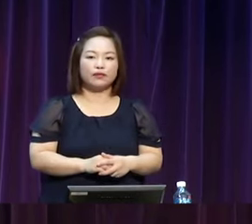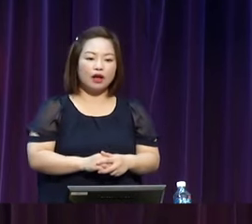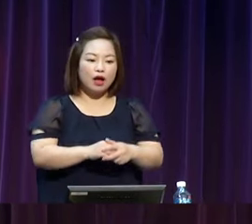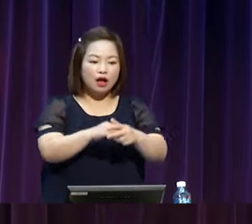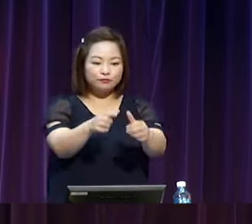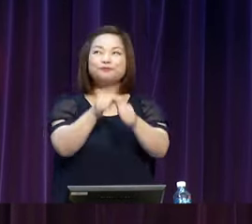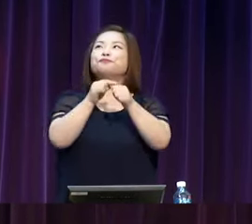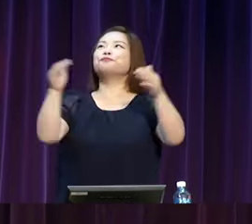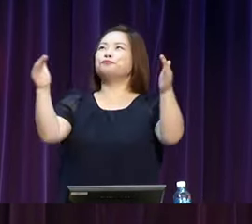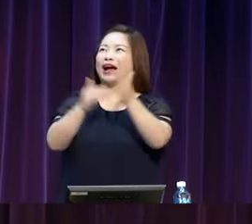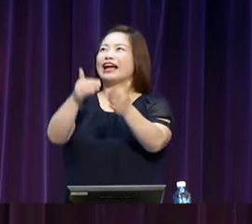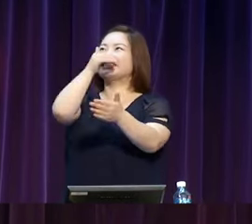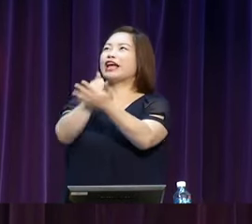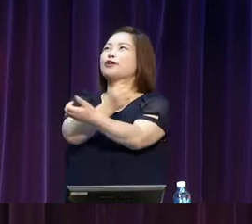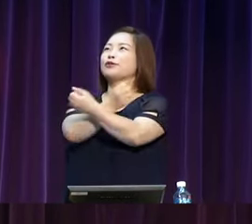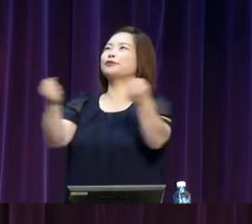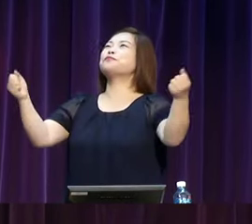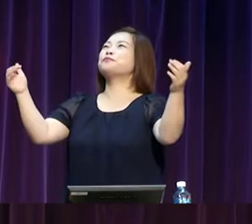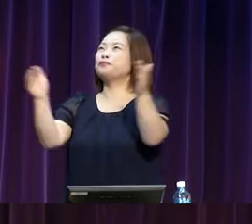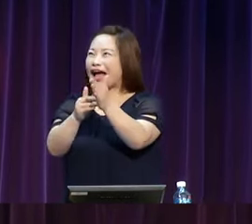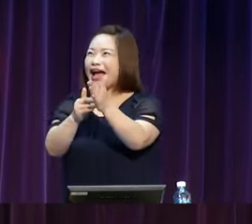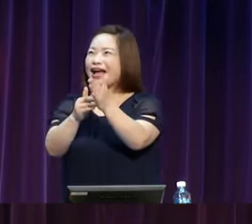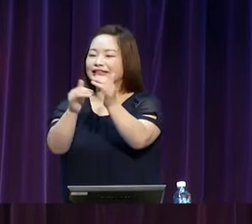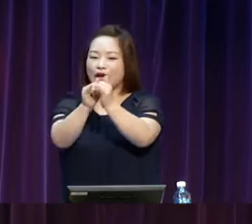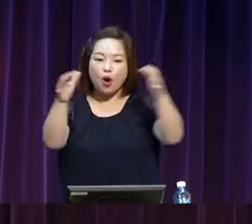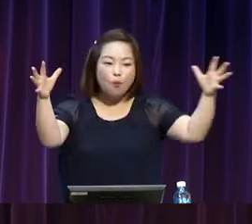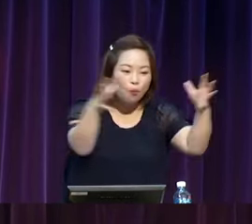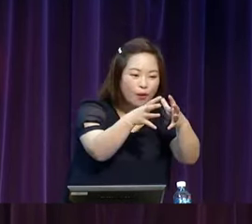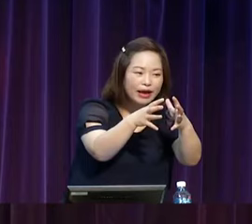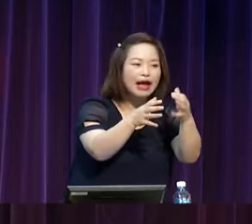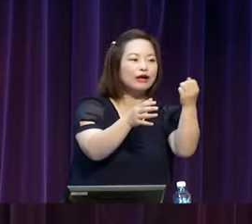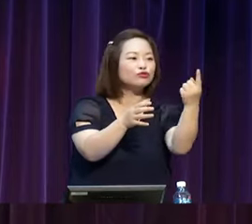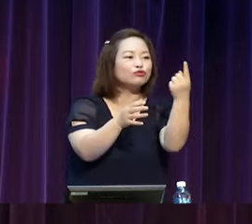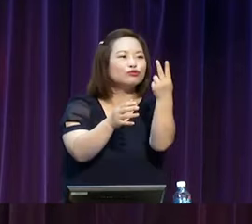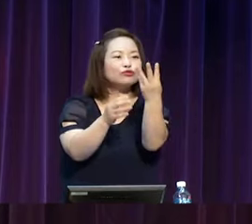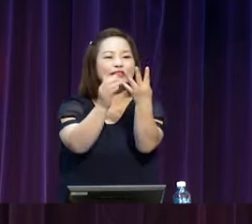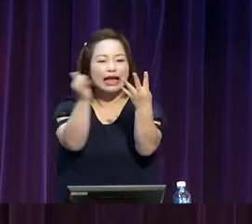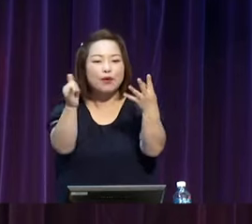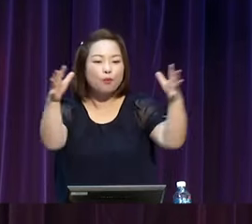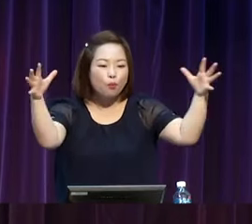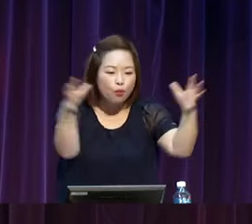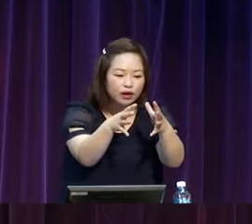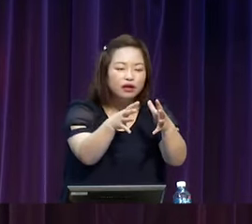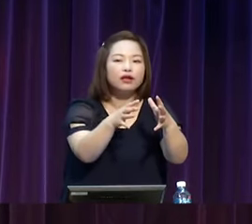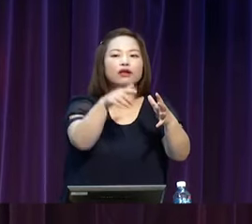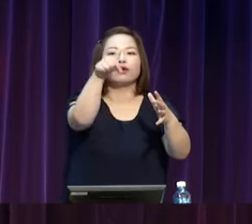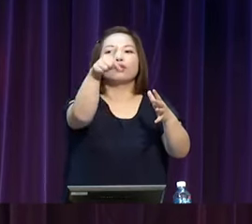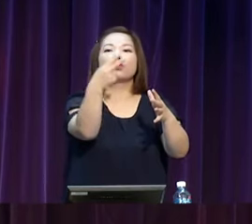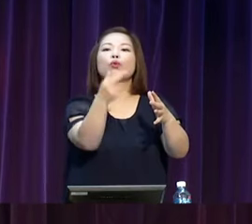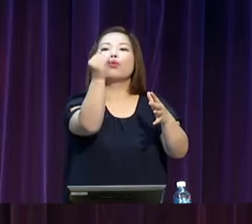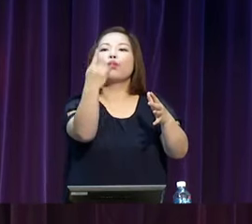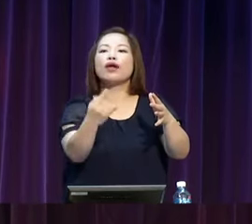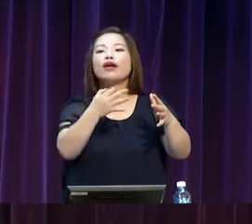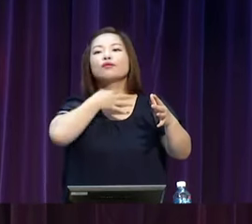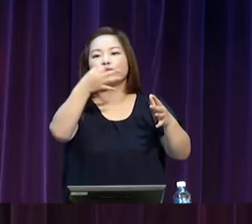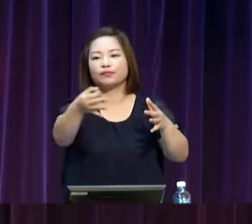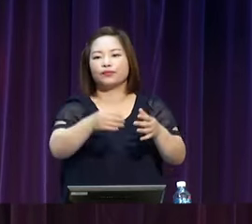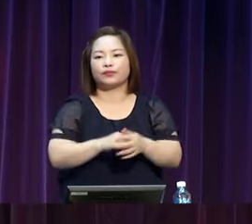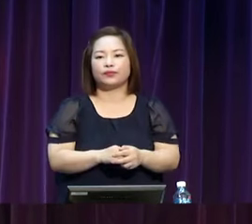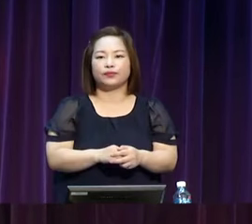구원받은 사람들이 두 사람 이상 모이면 그것을 교회라고 말을 합니다. 왜